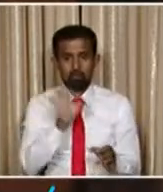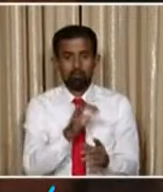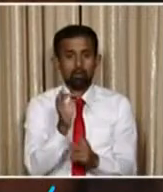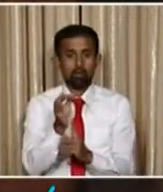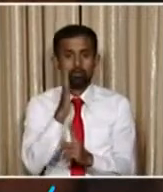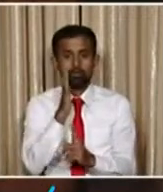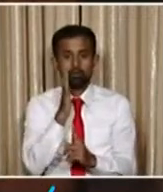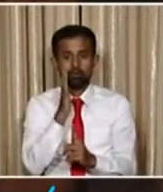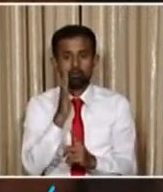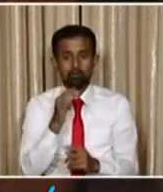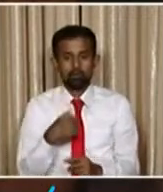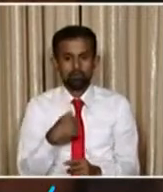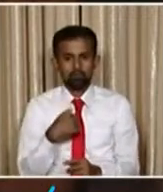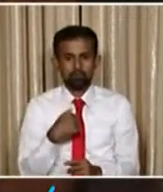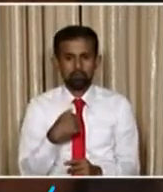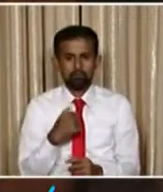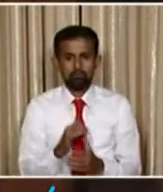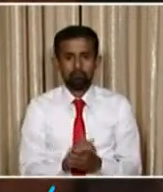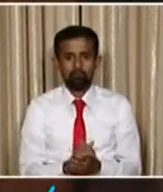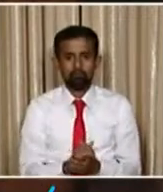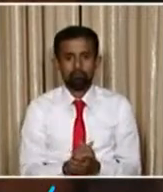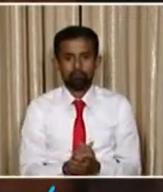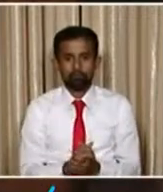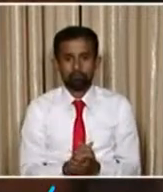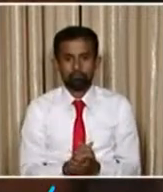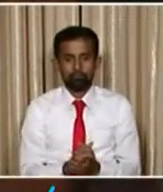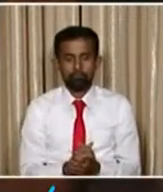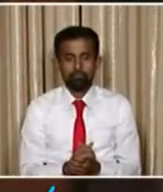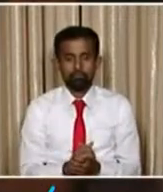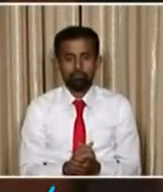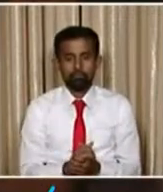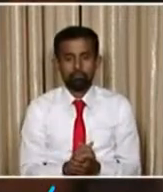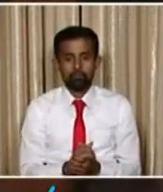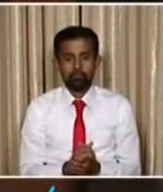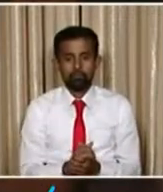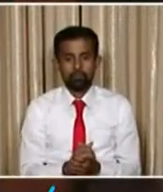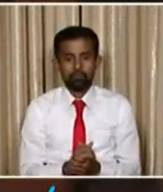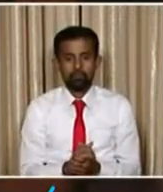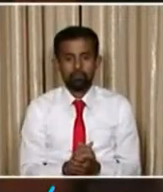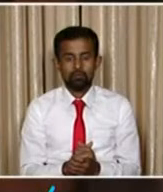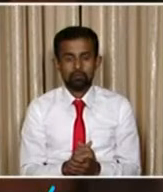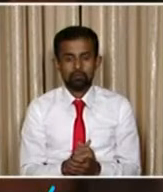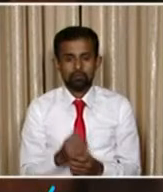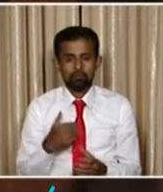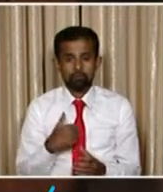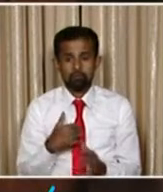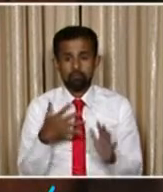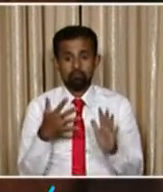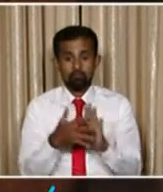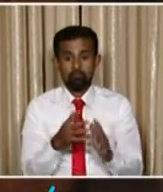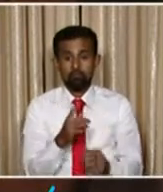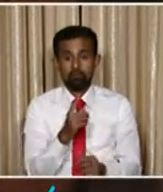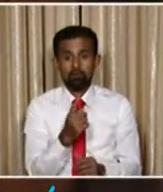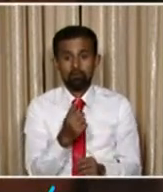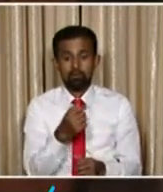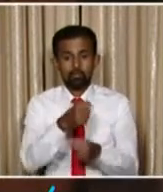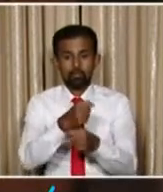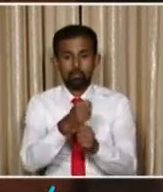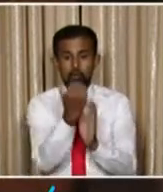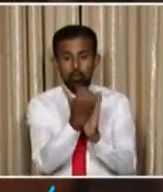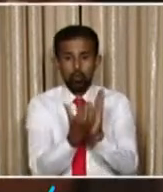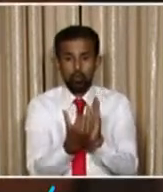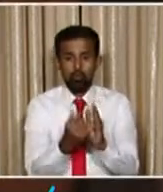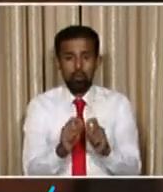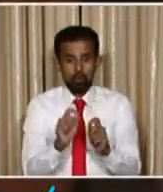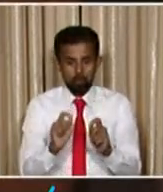ජනාධිපති. මං හිතන්නේ if I am wrong please correct me, it's not even the constitutional council that appoints the 5 of them. Directly the executive president will appoint them. So